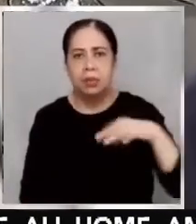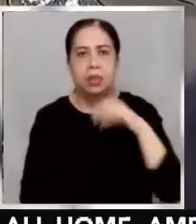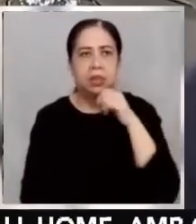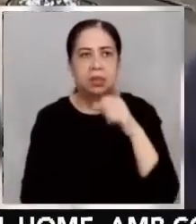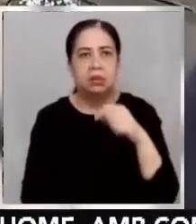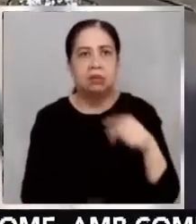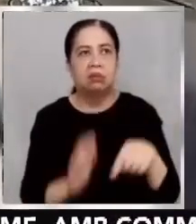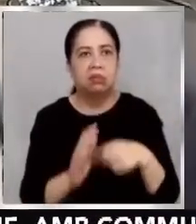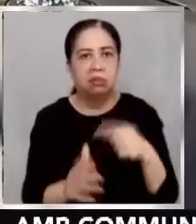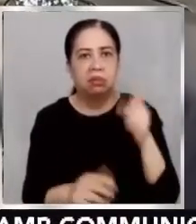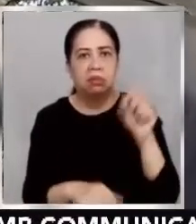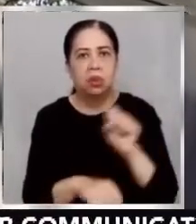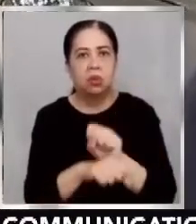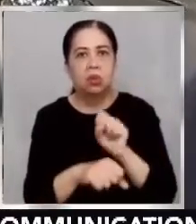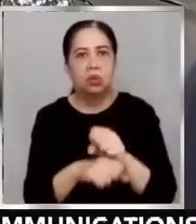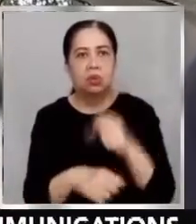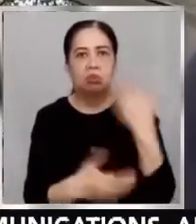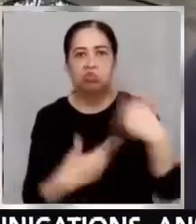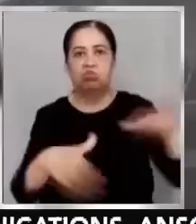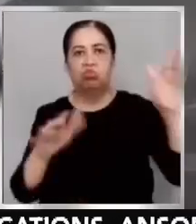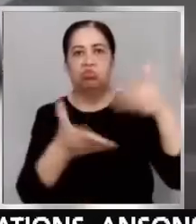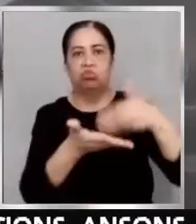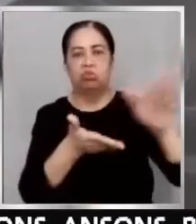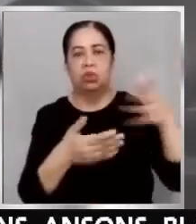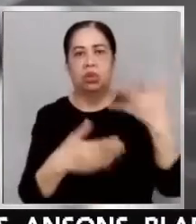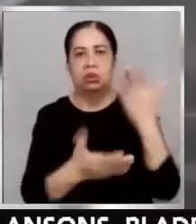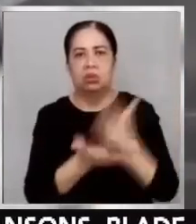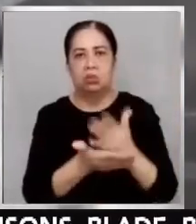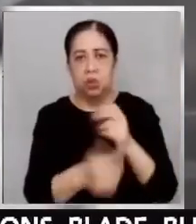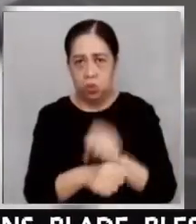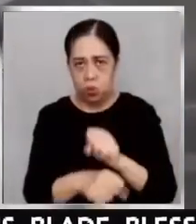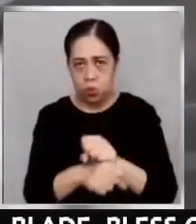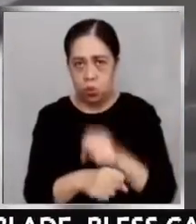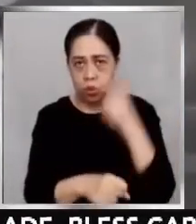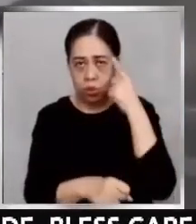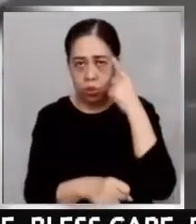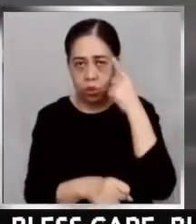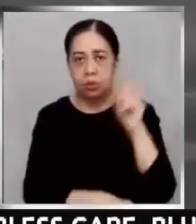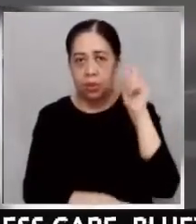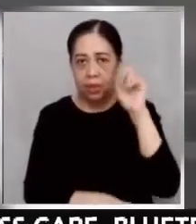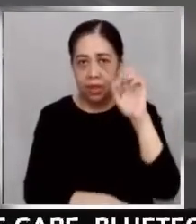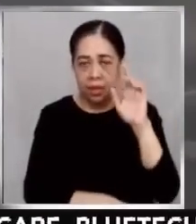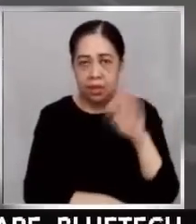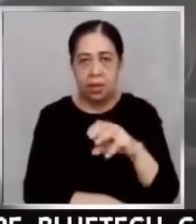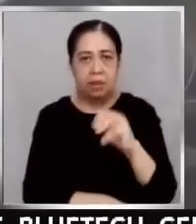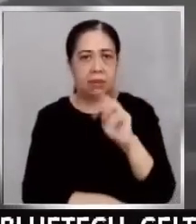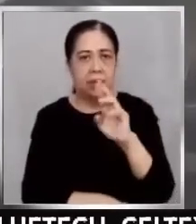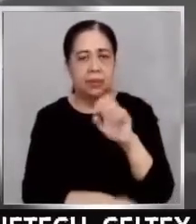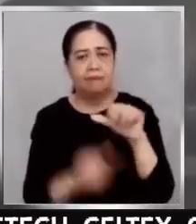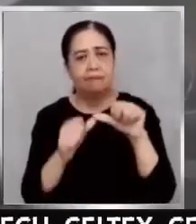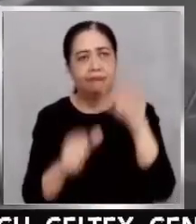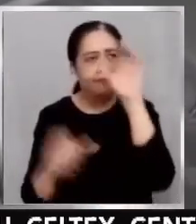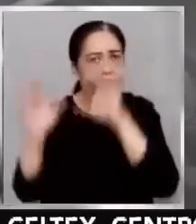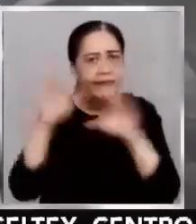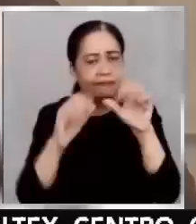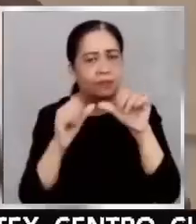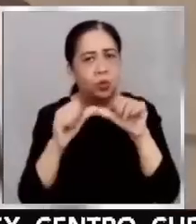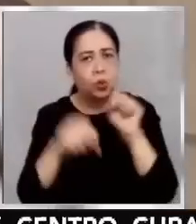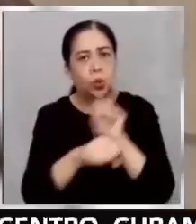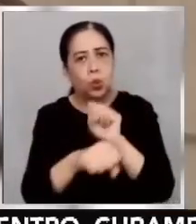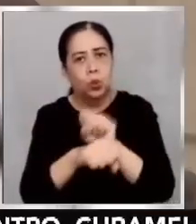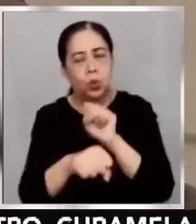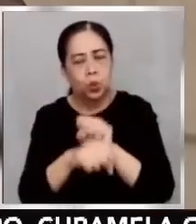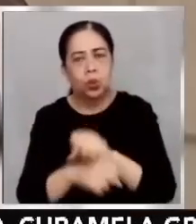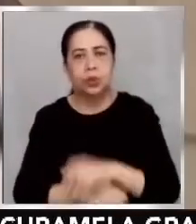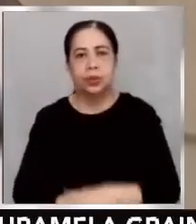ng employer, wala ka na agad pagkakakitaan. Kaya tulad ni Natire at Maricel, walang tigil sa paghahanap ng trabaho si Vince. Pag may